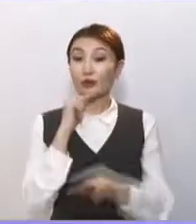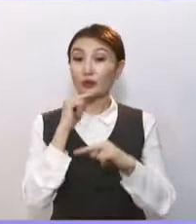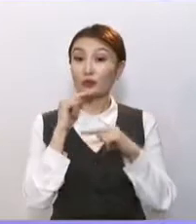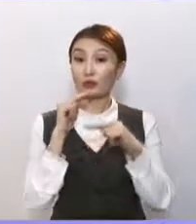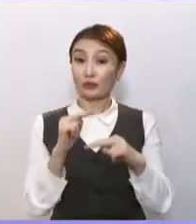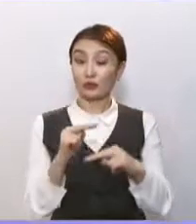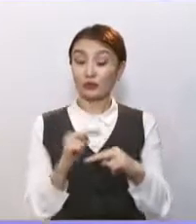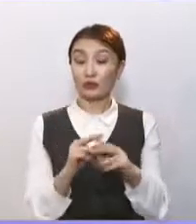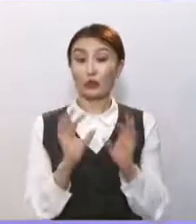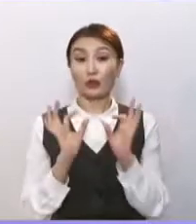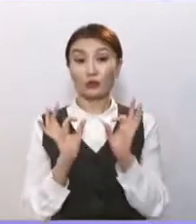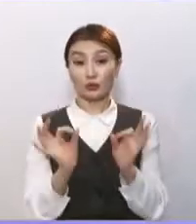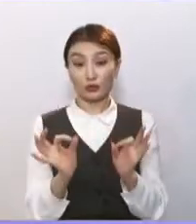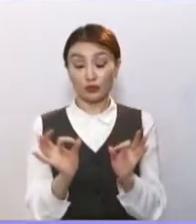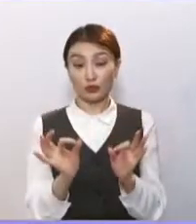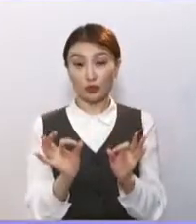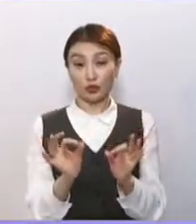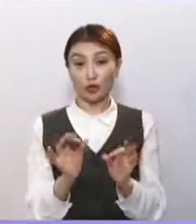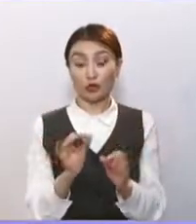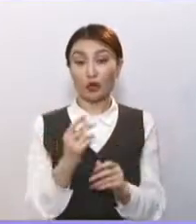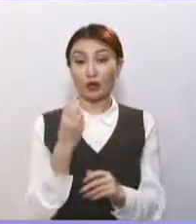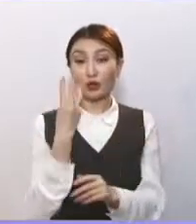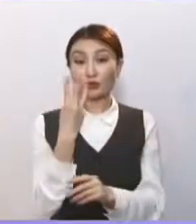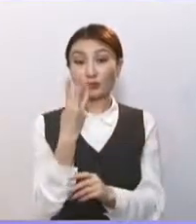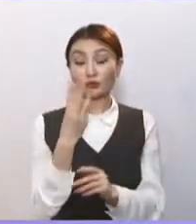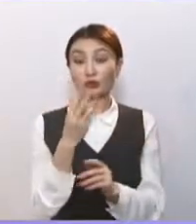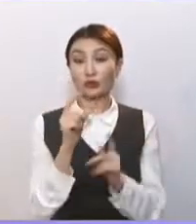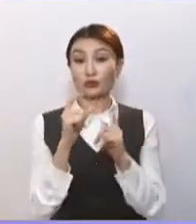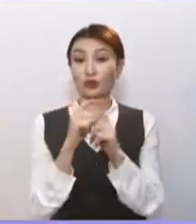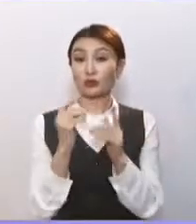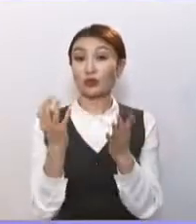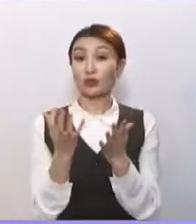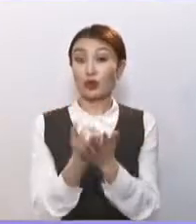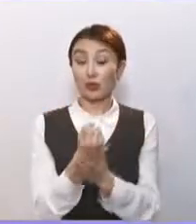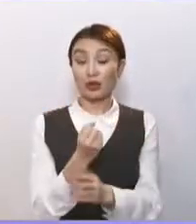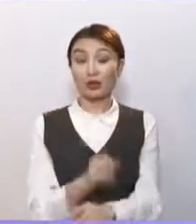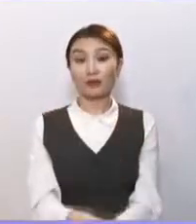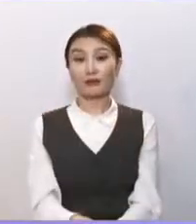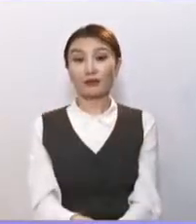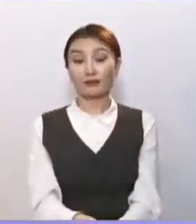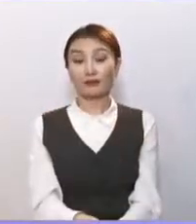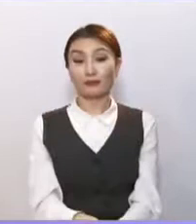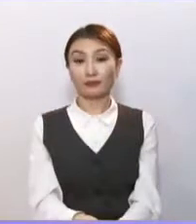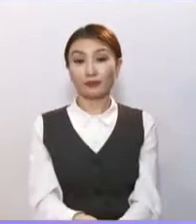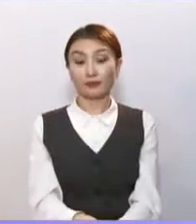коюп, туура 3 сөздү тапкыла.